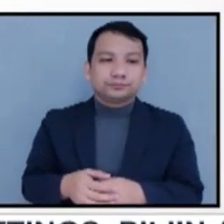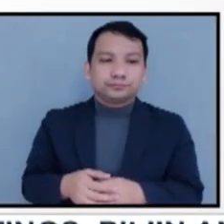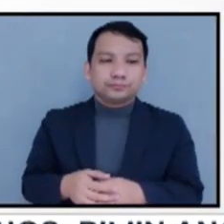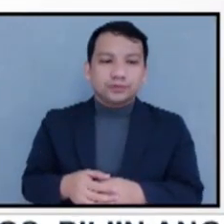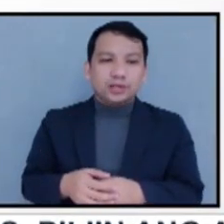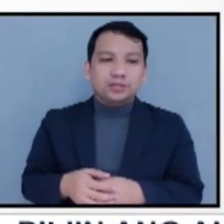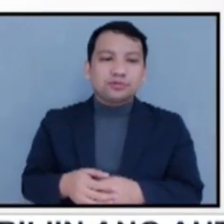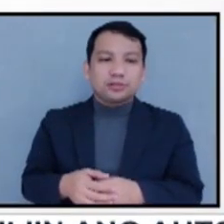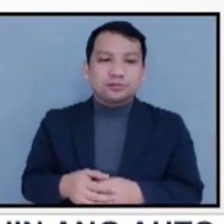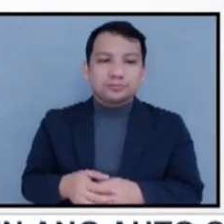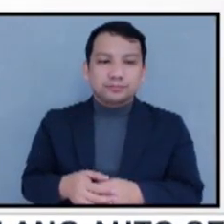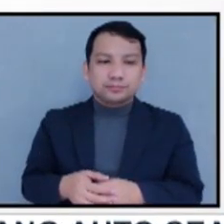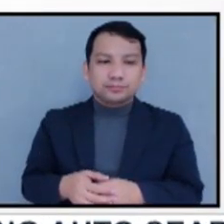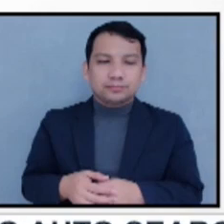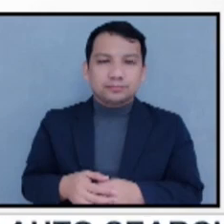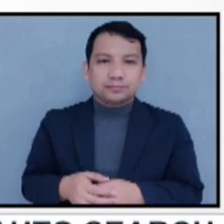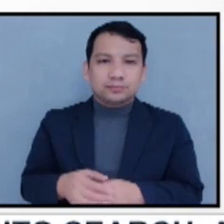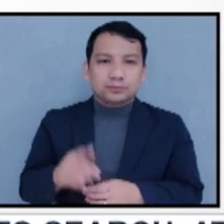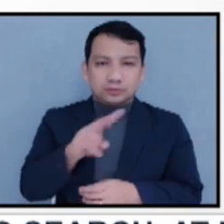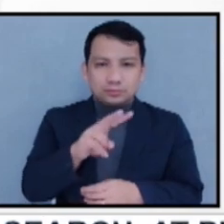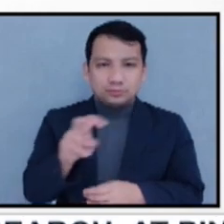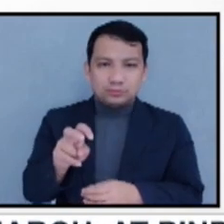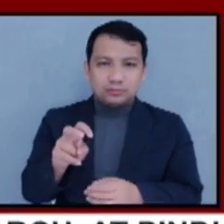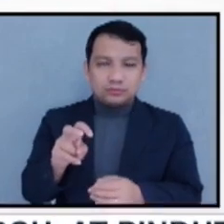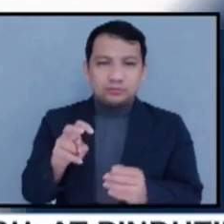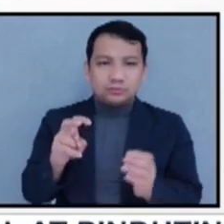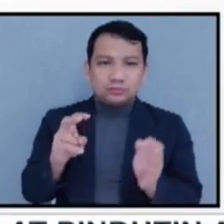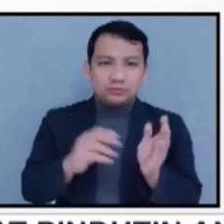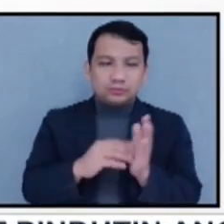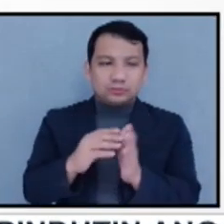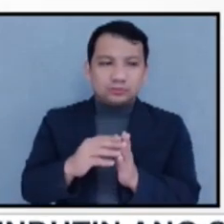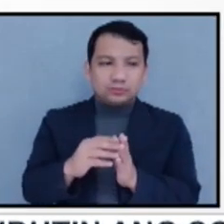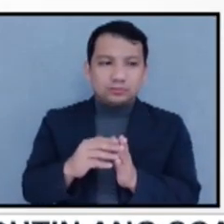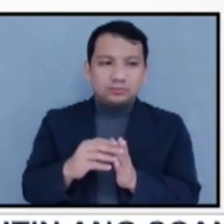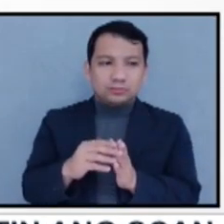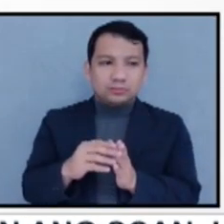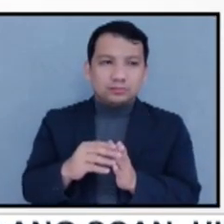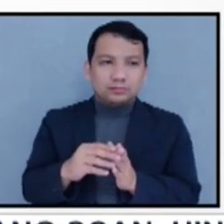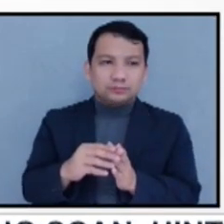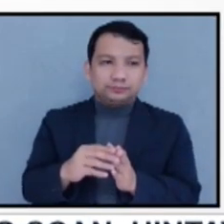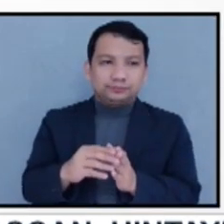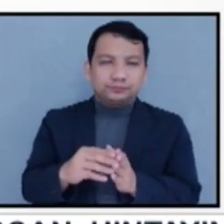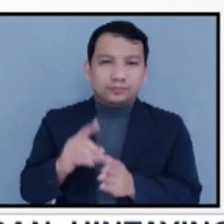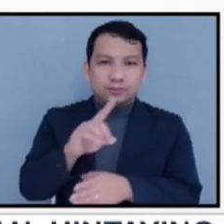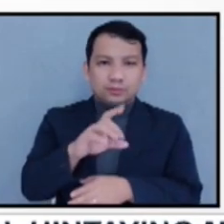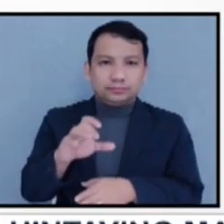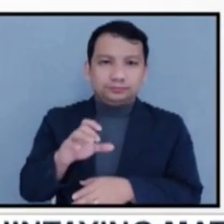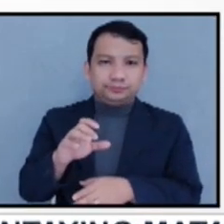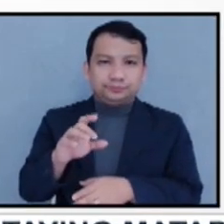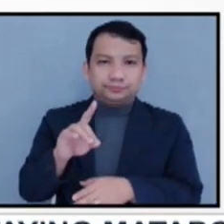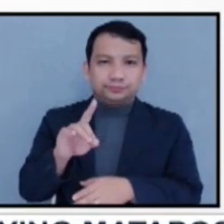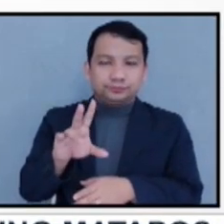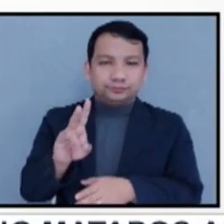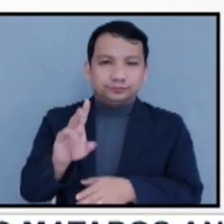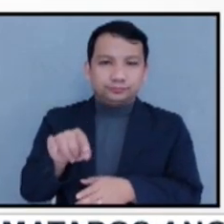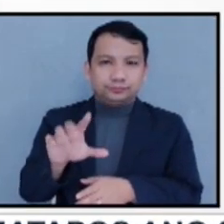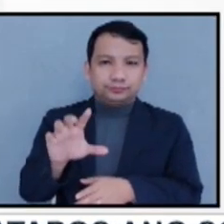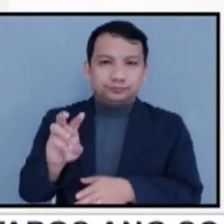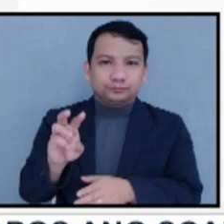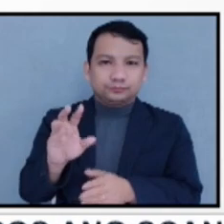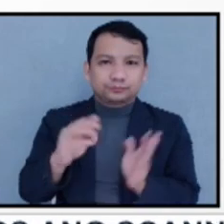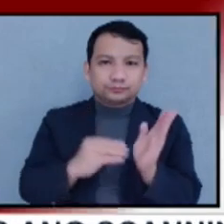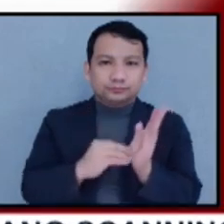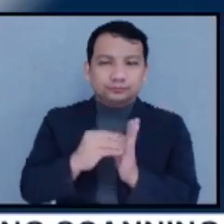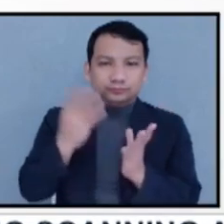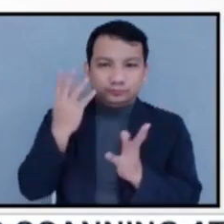milliones ang halaga ng pinsalang naitala sa agrikultura at higit 171.6 million